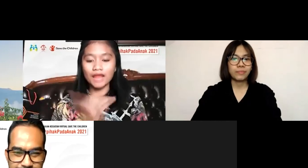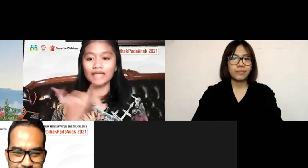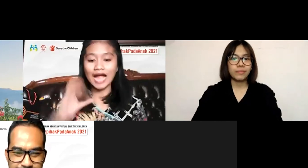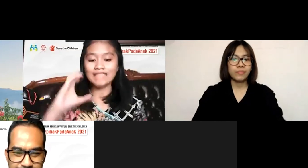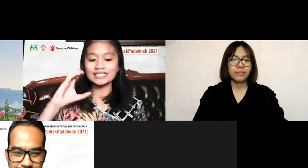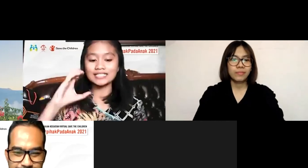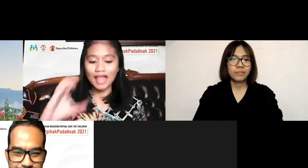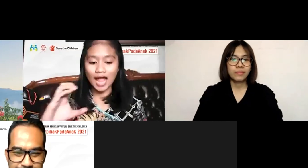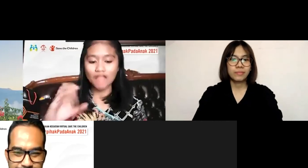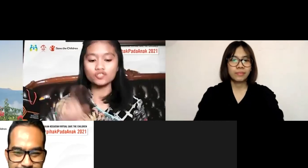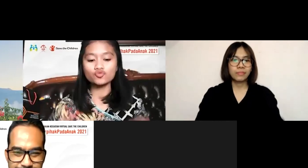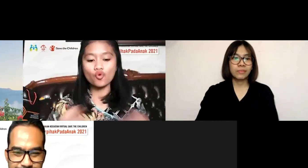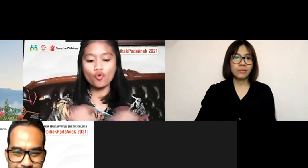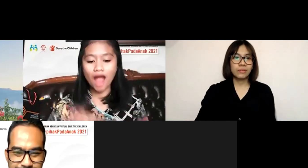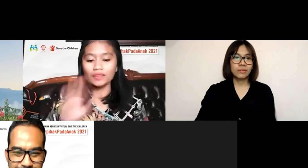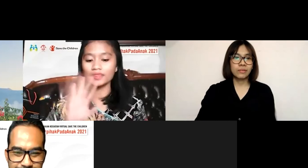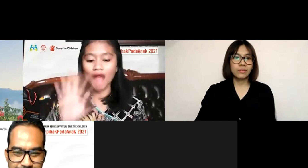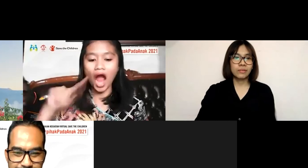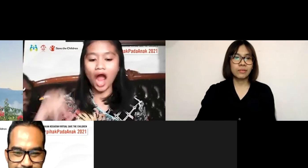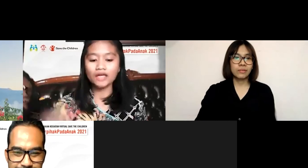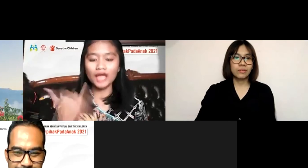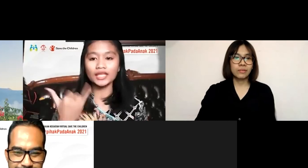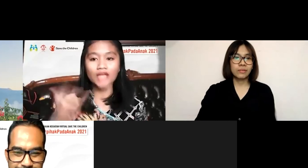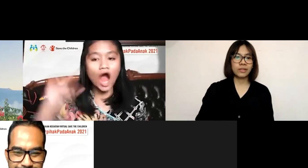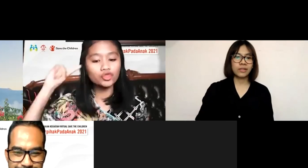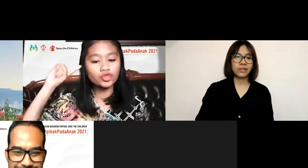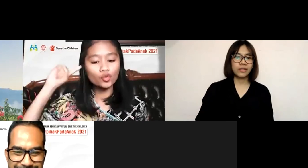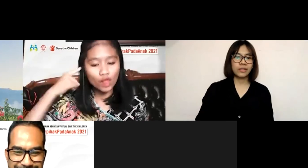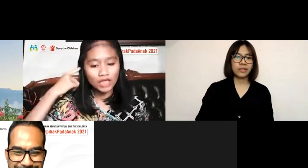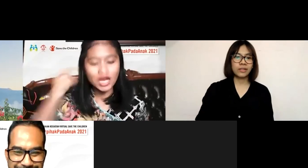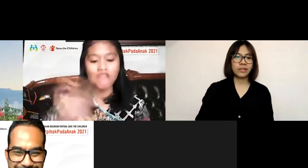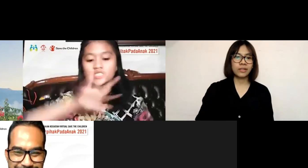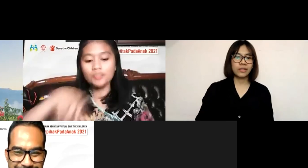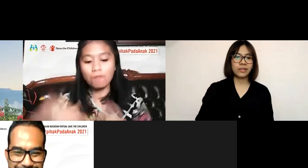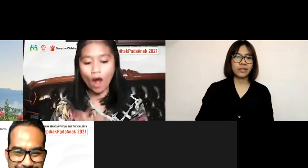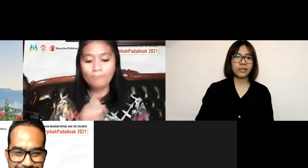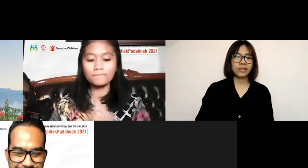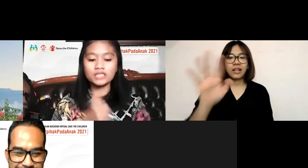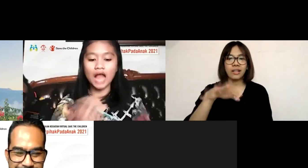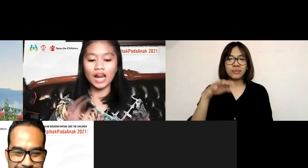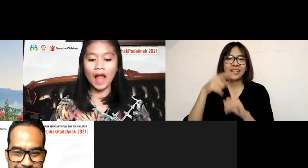Mbak Uci bantu Mbak. Di sini nge-lag Mbak sama di Bu Ana juga.